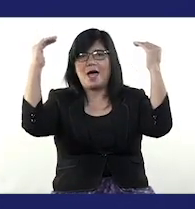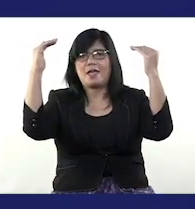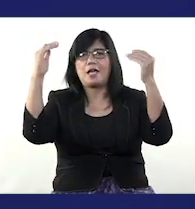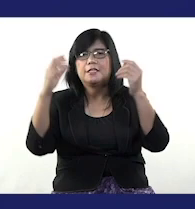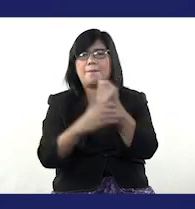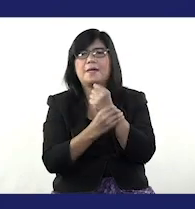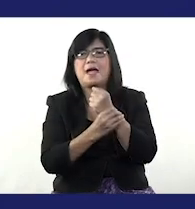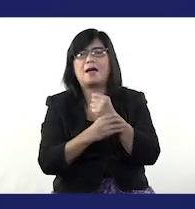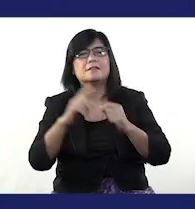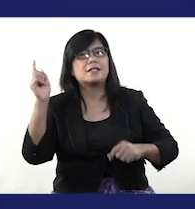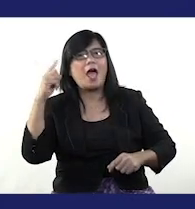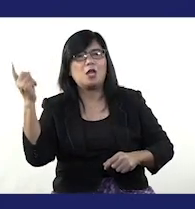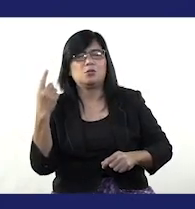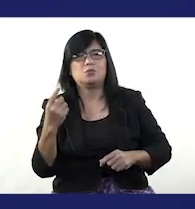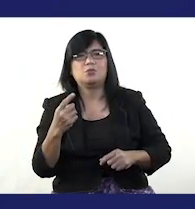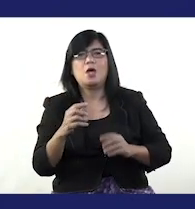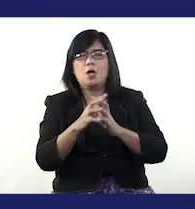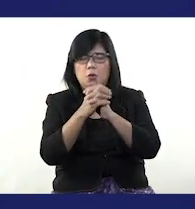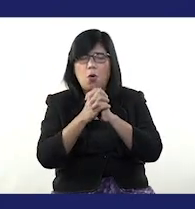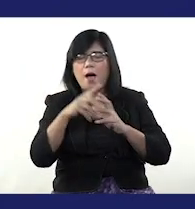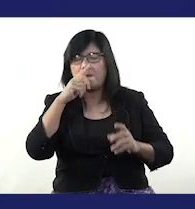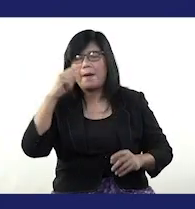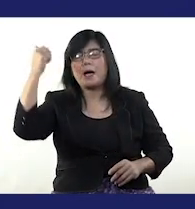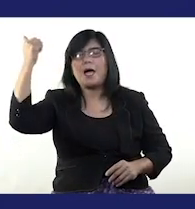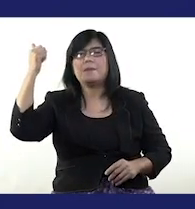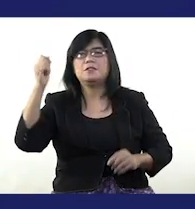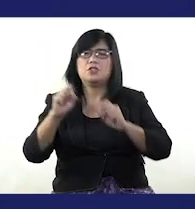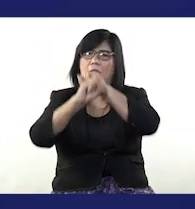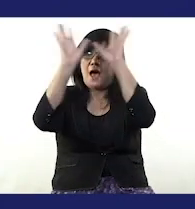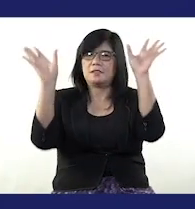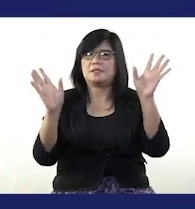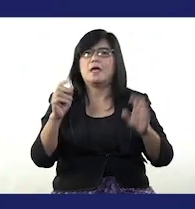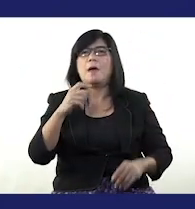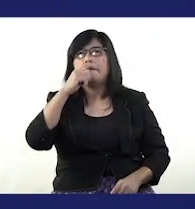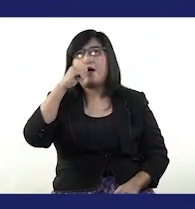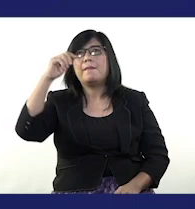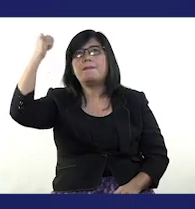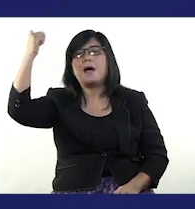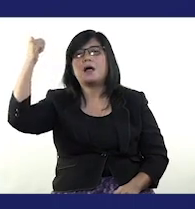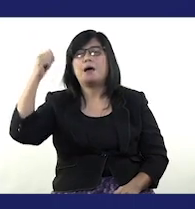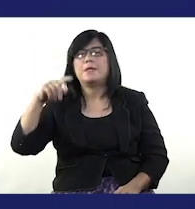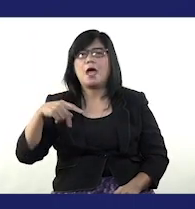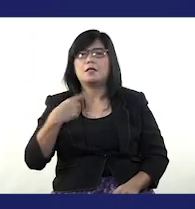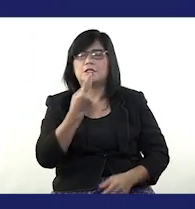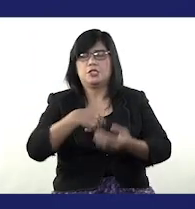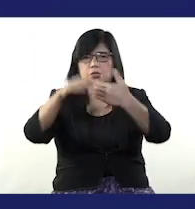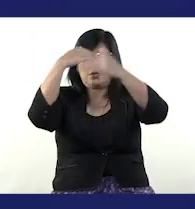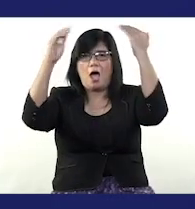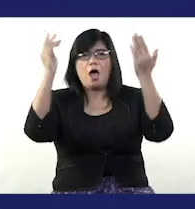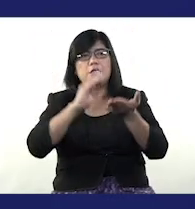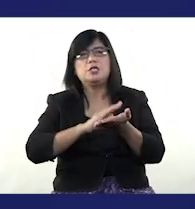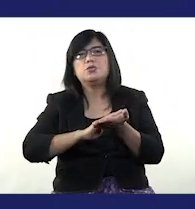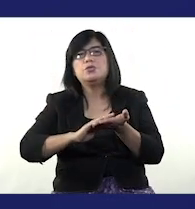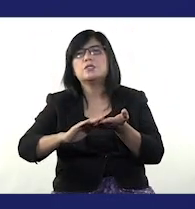Doa bapak kami sangat jelas Bapa kami yang disurga Hai dikuduskanlah